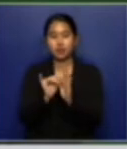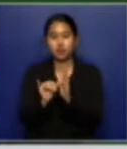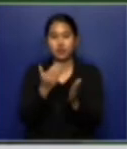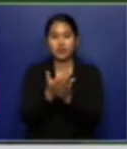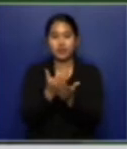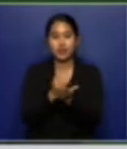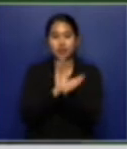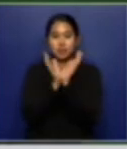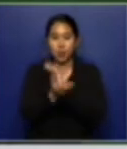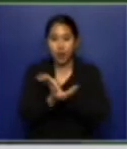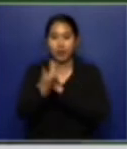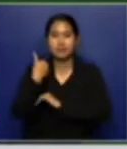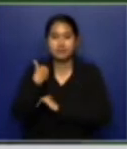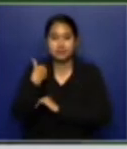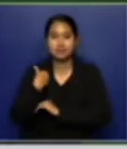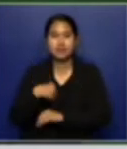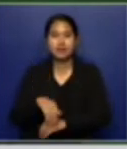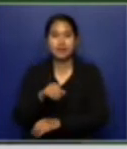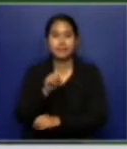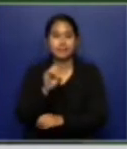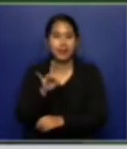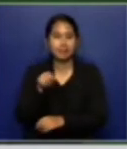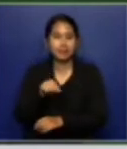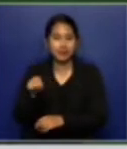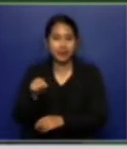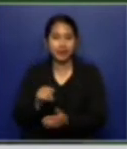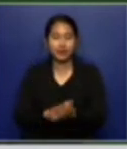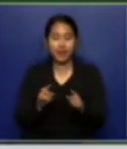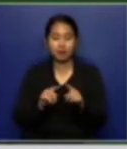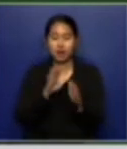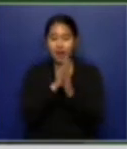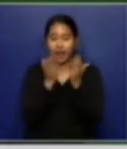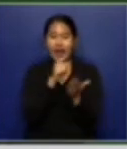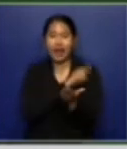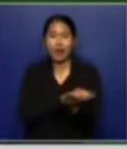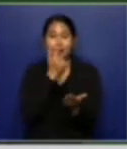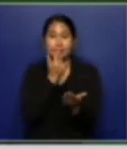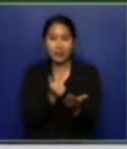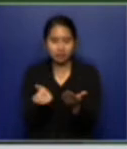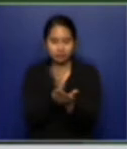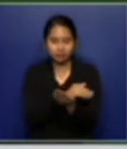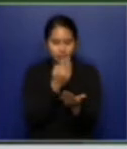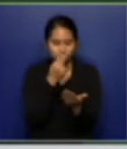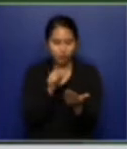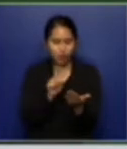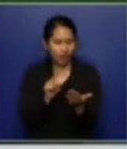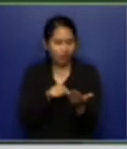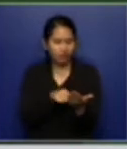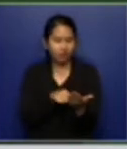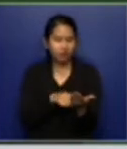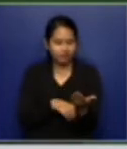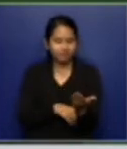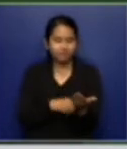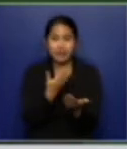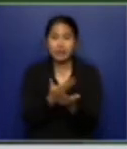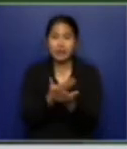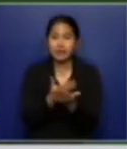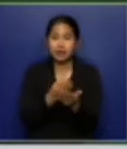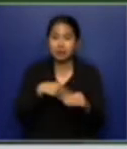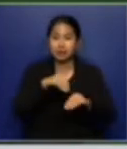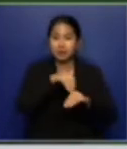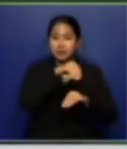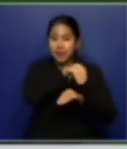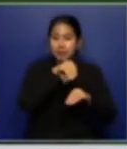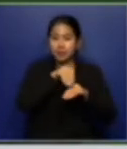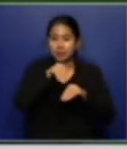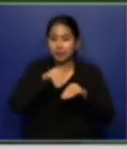ง 7.8% แต่พอไปดูในเล่มขาวคาดแดงนะคะเราจะเห็นว่างบอันนี้จะถูกกระจายไปตามกระทรว